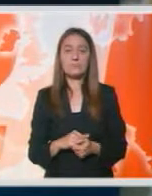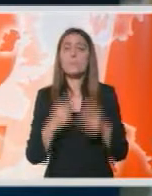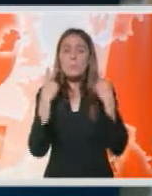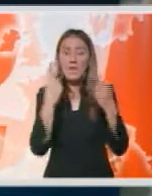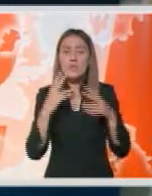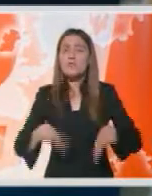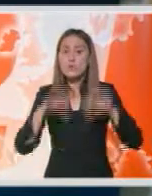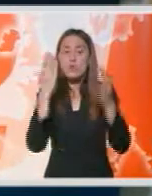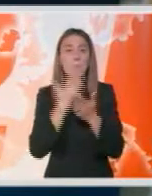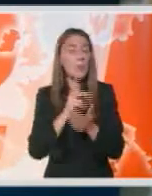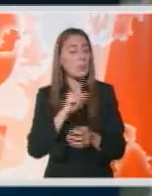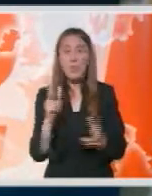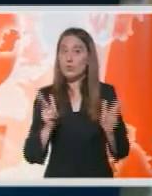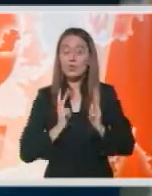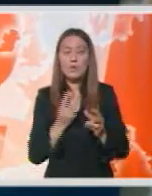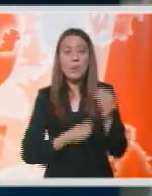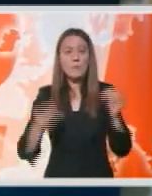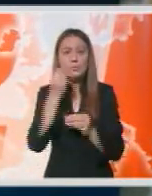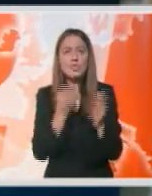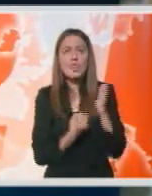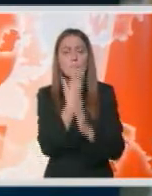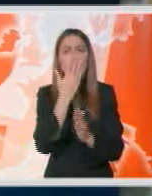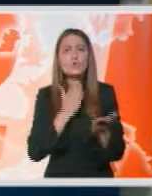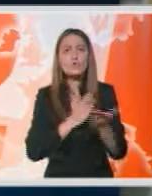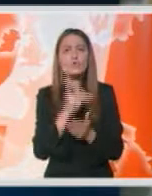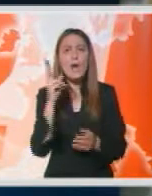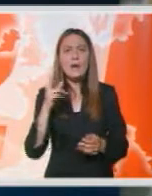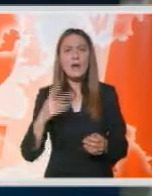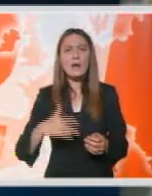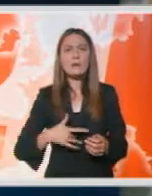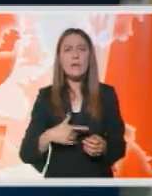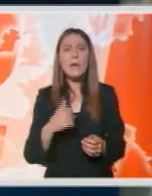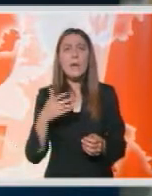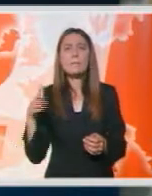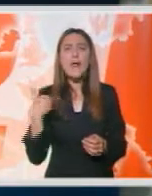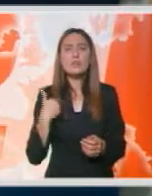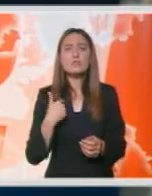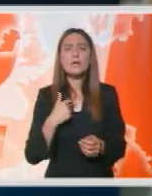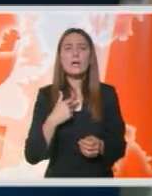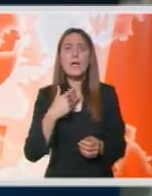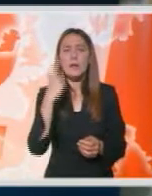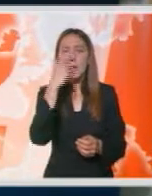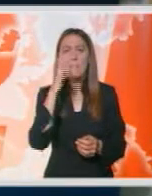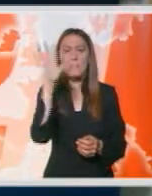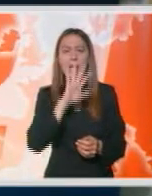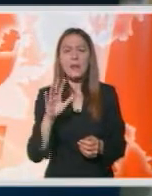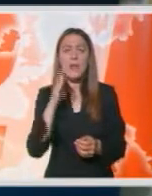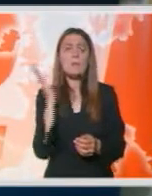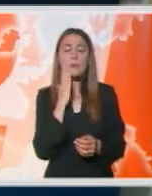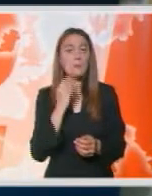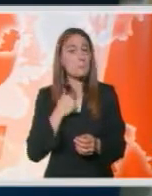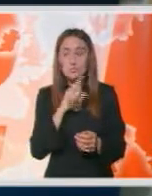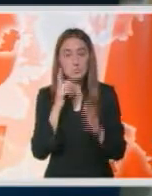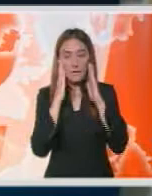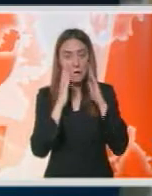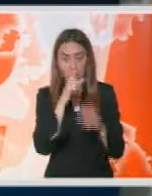Najvažnije otkriće bilo je neočekivano povećanje broja slučajeva raka želuca kod mlađih belih Amerikanaca. Nismo očekivali povećanje u toj grupi i verujemo